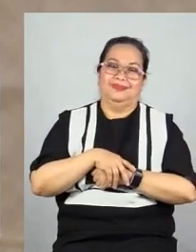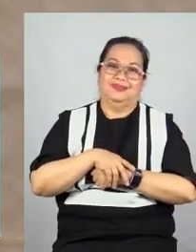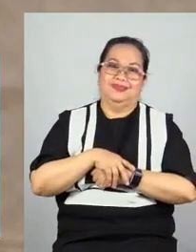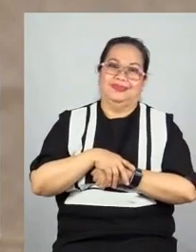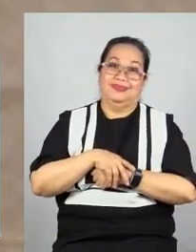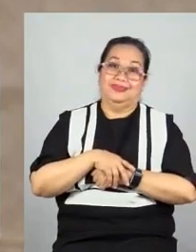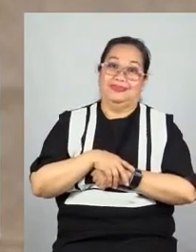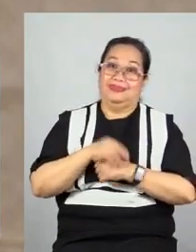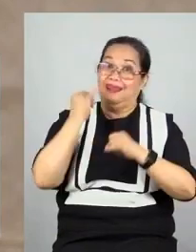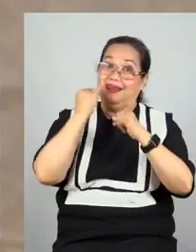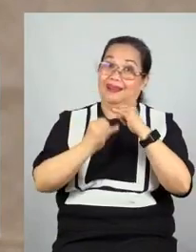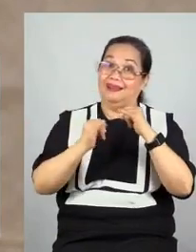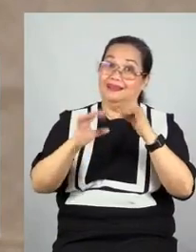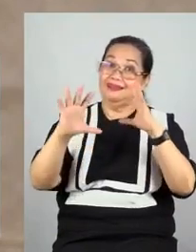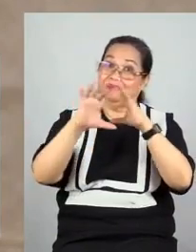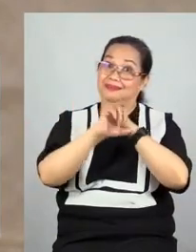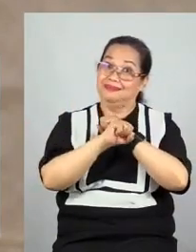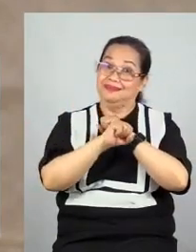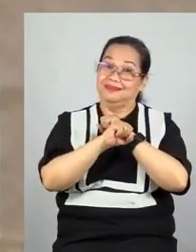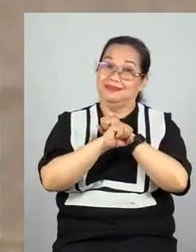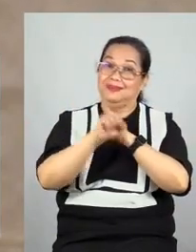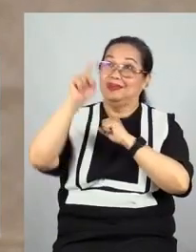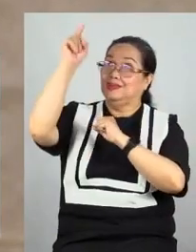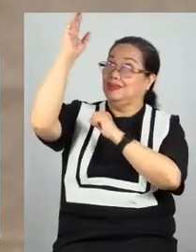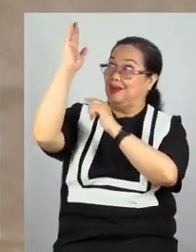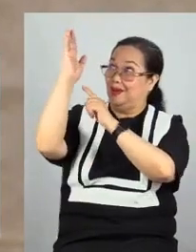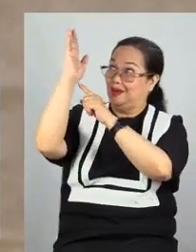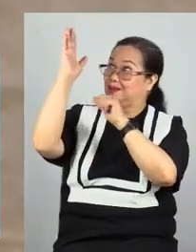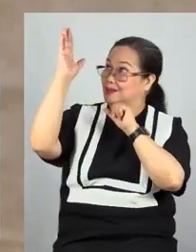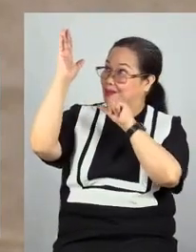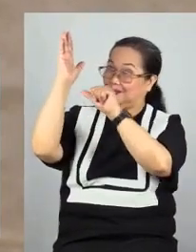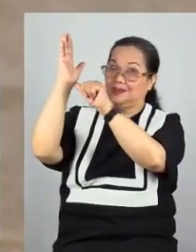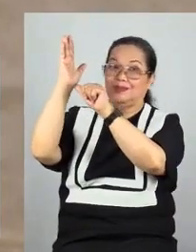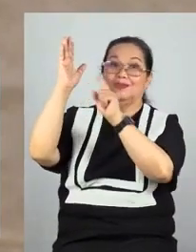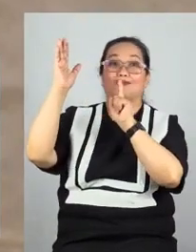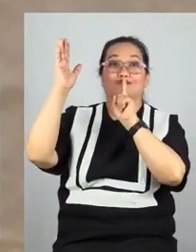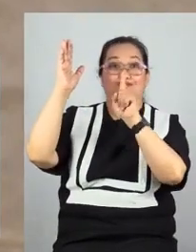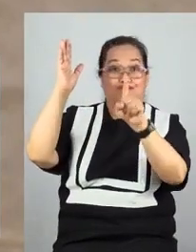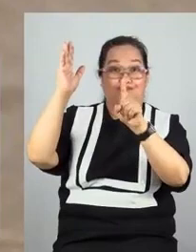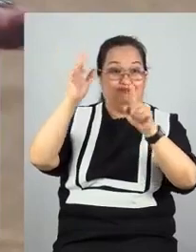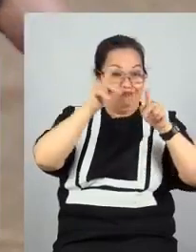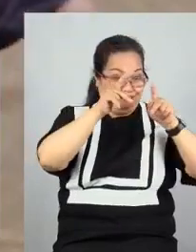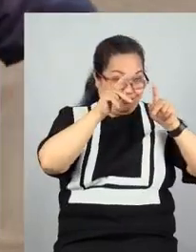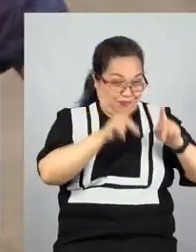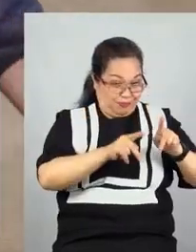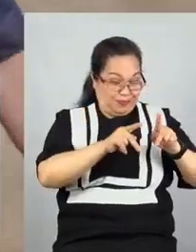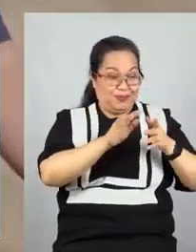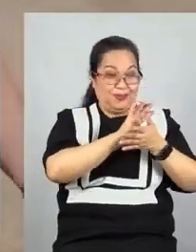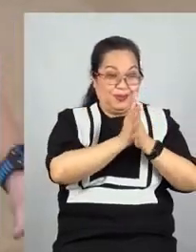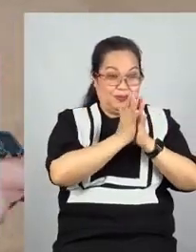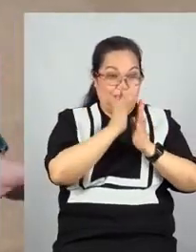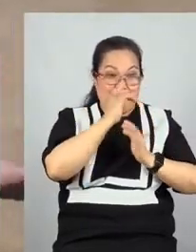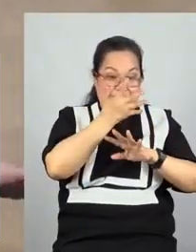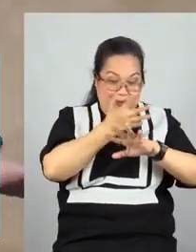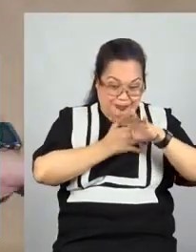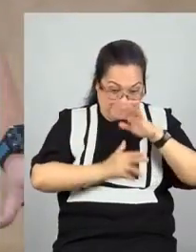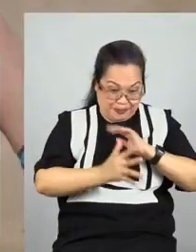Pero sa huli, siya ay tunay na Diyos, naging tunay na tao, naging abang lingkod.